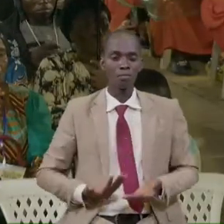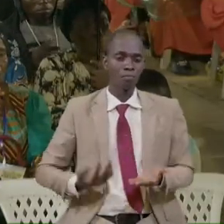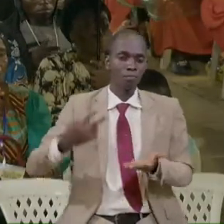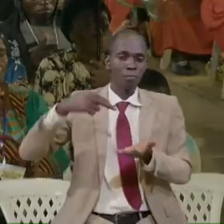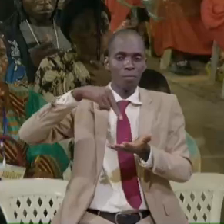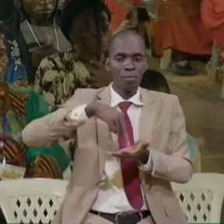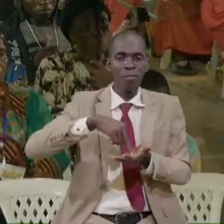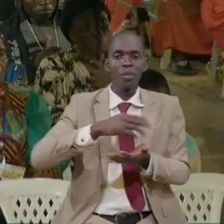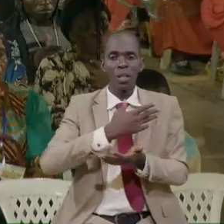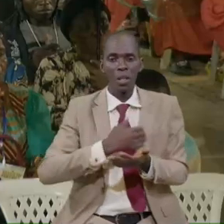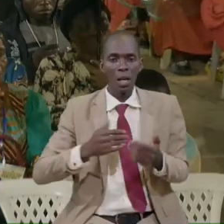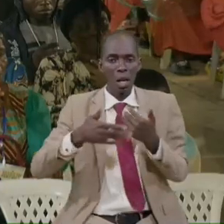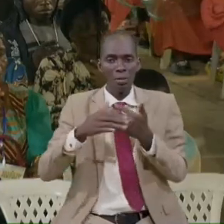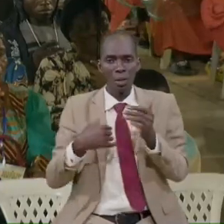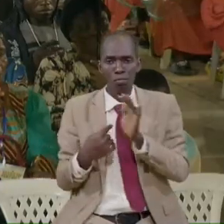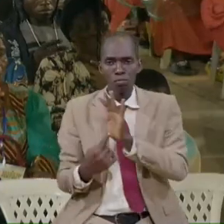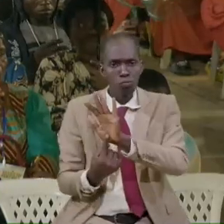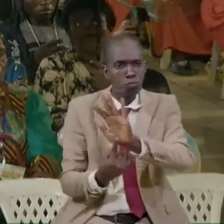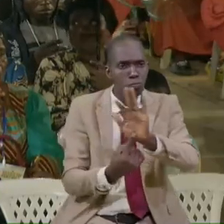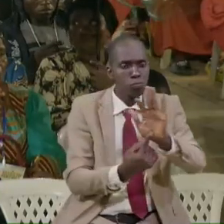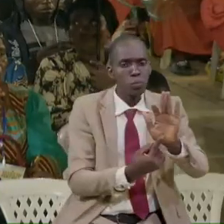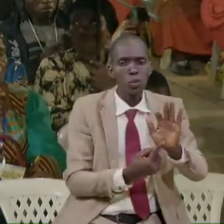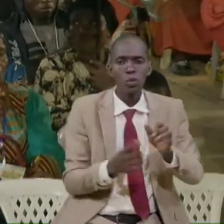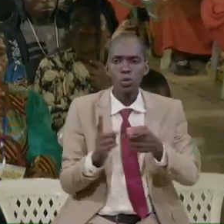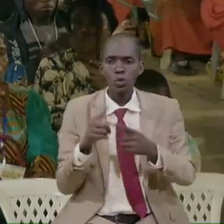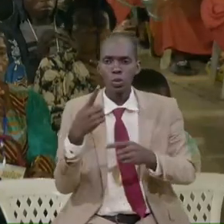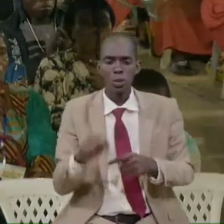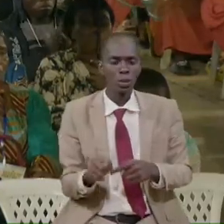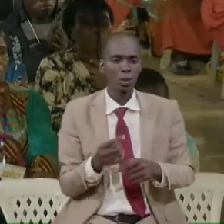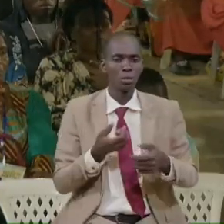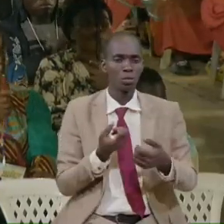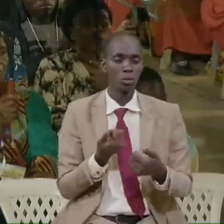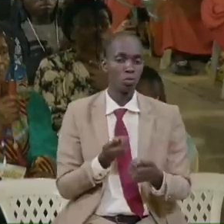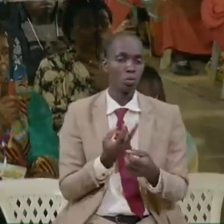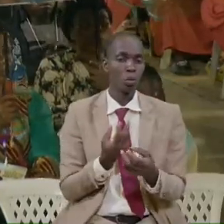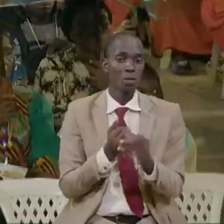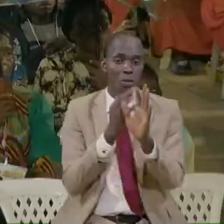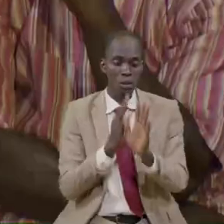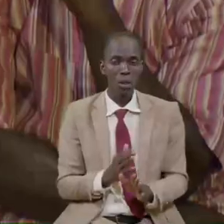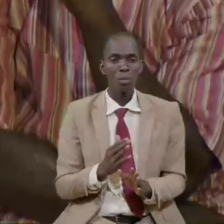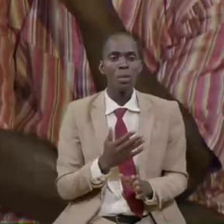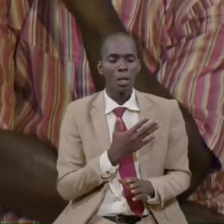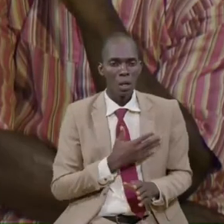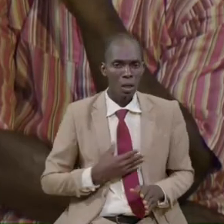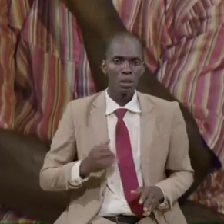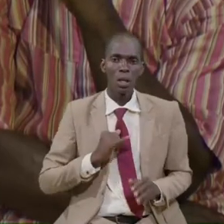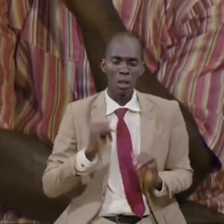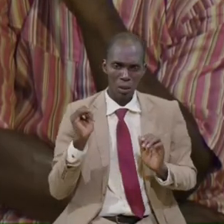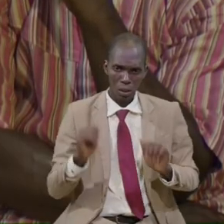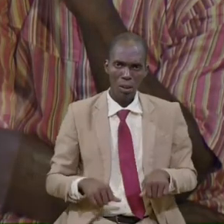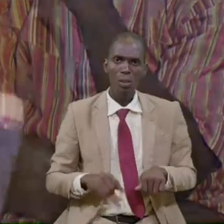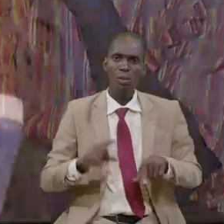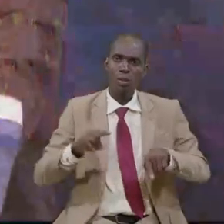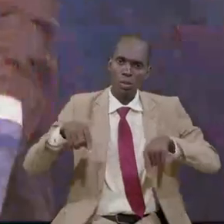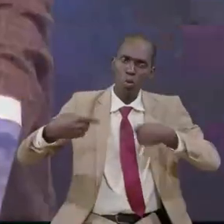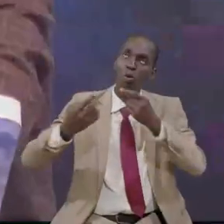mes disciples, quand 40 jours avec des preuves ineffables, je peux